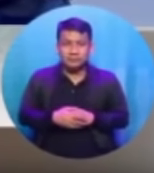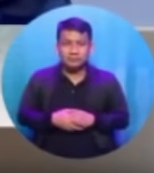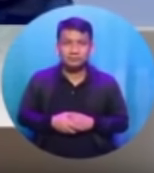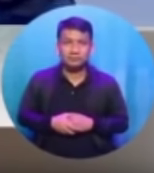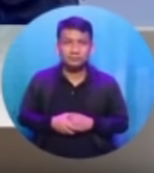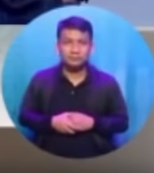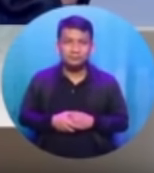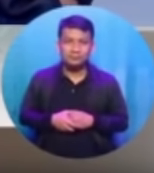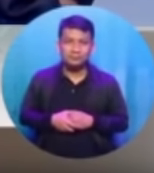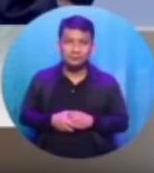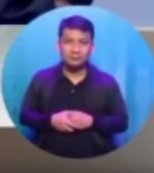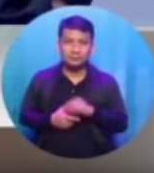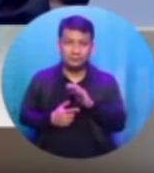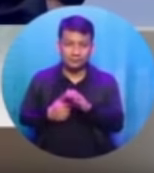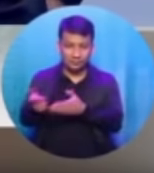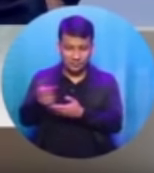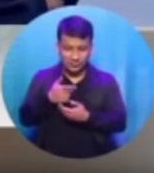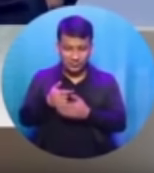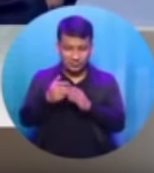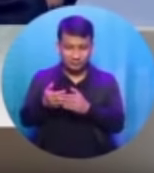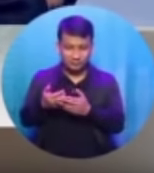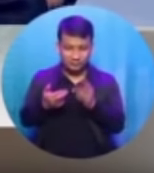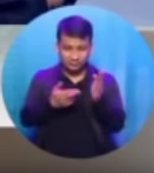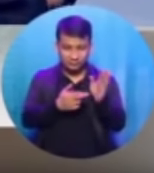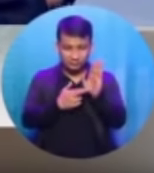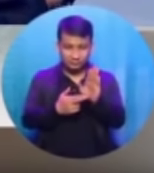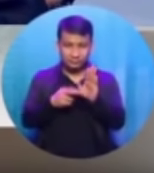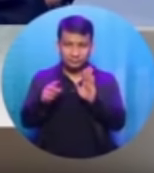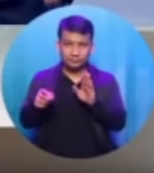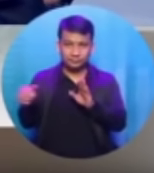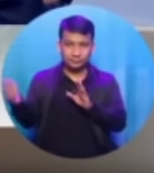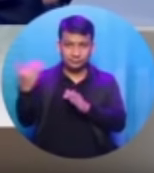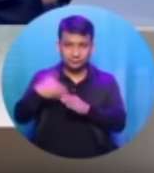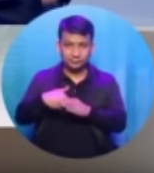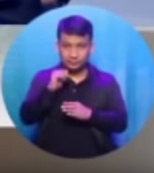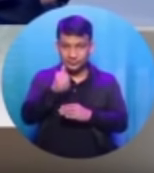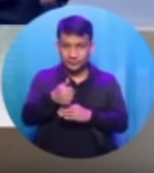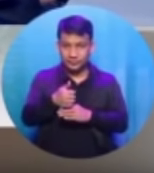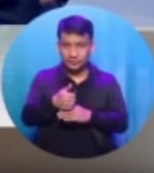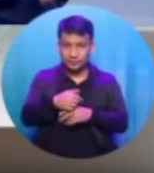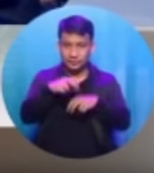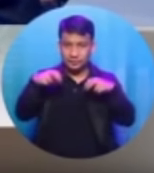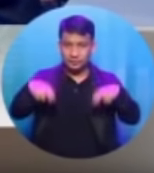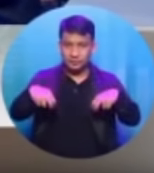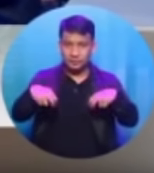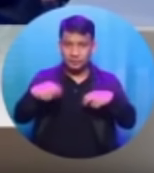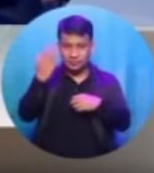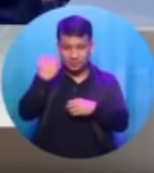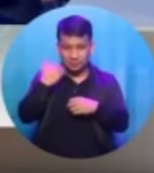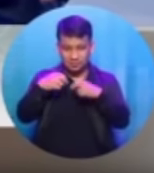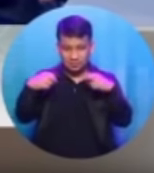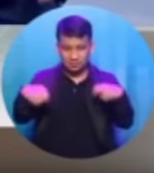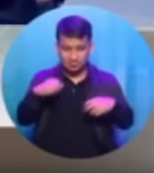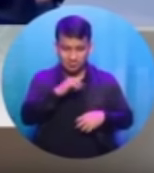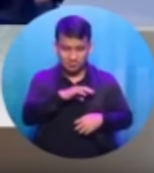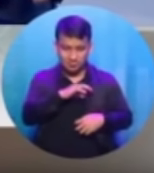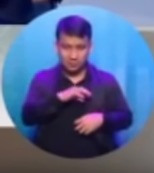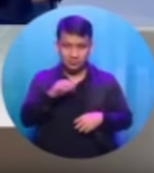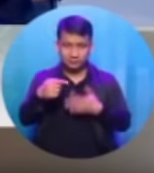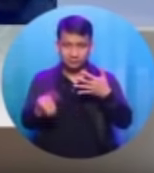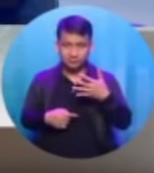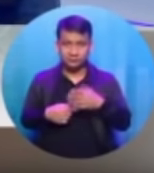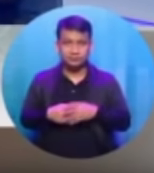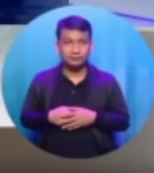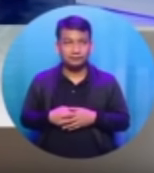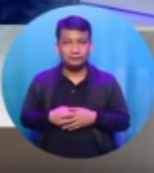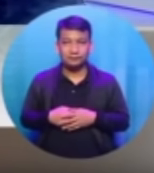Baka pwede ko rin hiling na kung merong representative yung workers na pumunta sa akin bukas para maupuan namin yung mga kakulangan ng mga benepisyo para maisa-isa